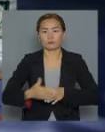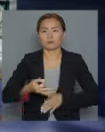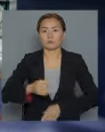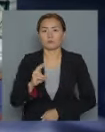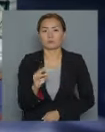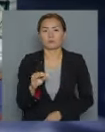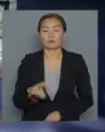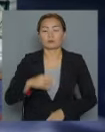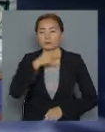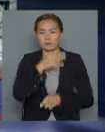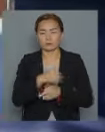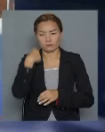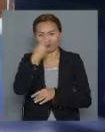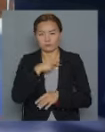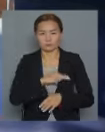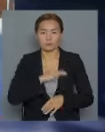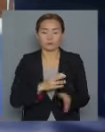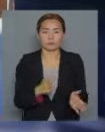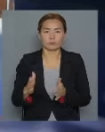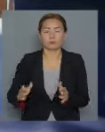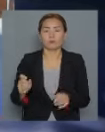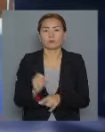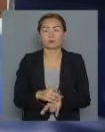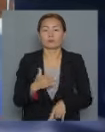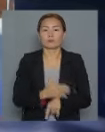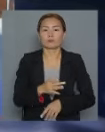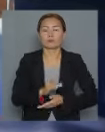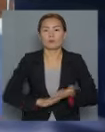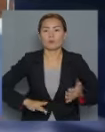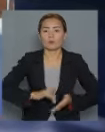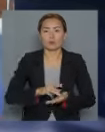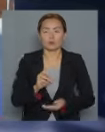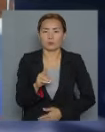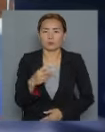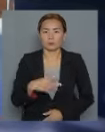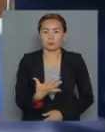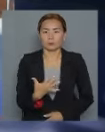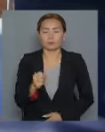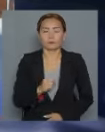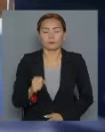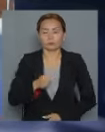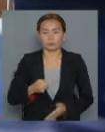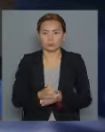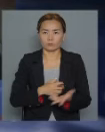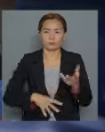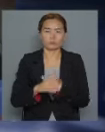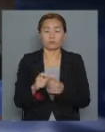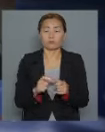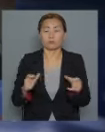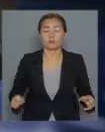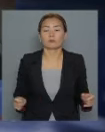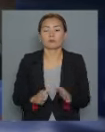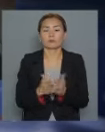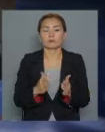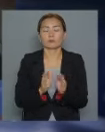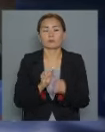әкімі жауапты сала басшыларына жұмыс қарқынын жеделдетуді тапсырды. Сондай-ақ қала әкіміне 25 тамызға дейін барлық мектепке оқулықтар